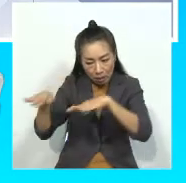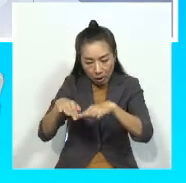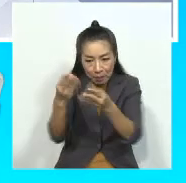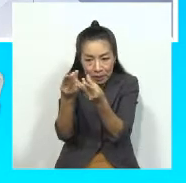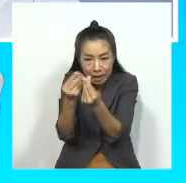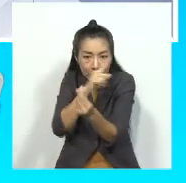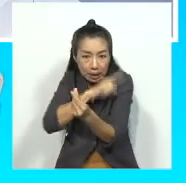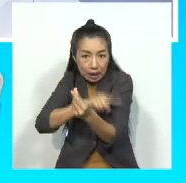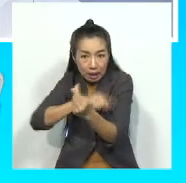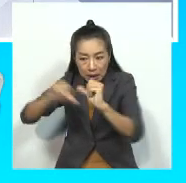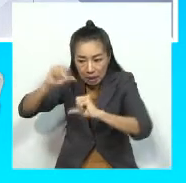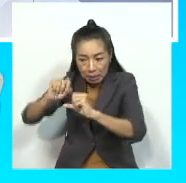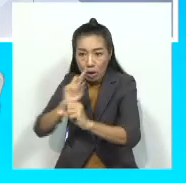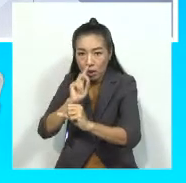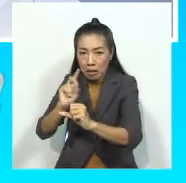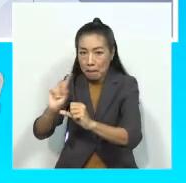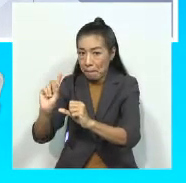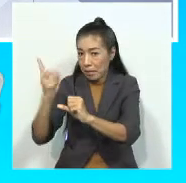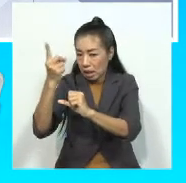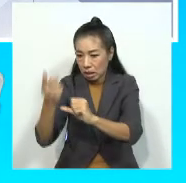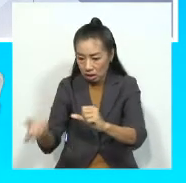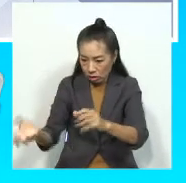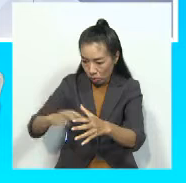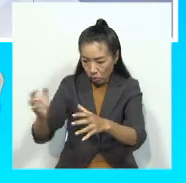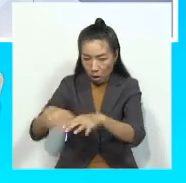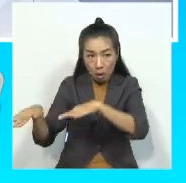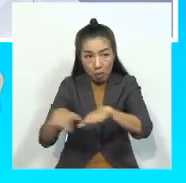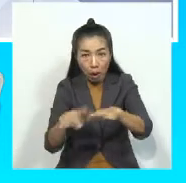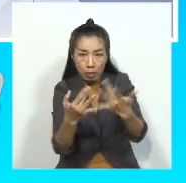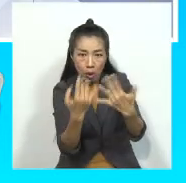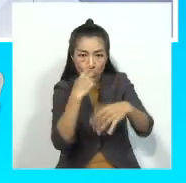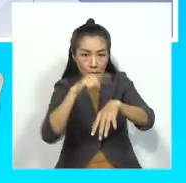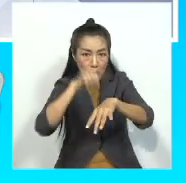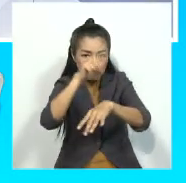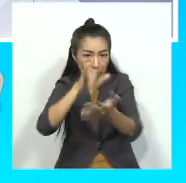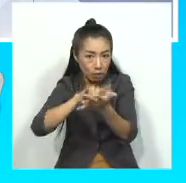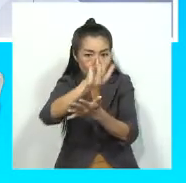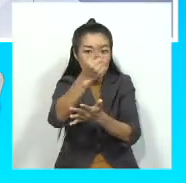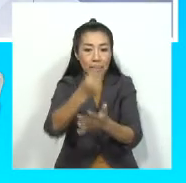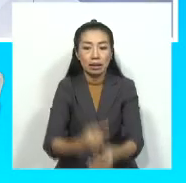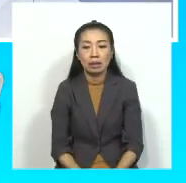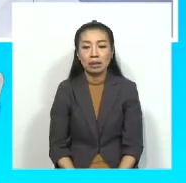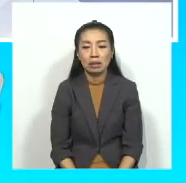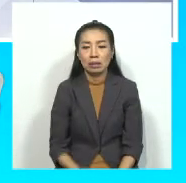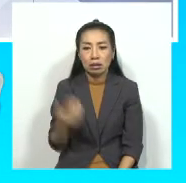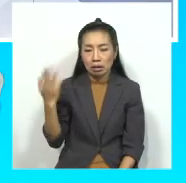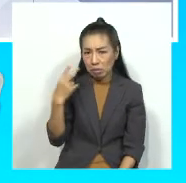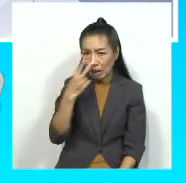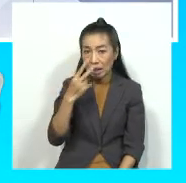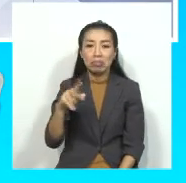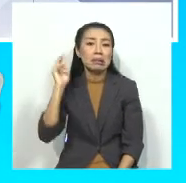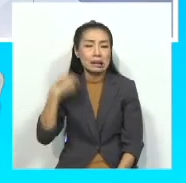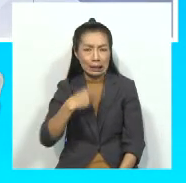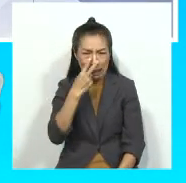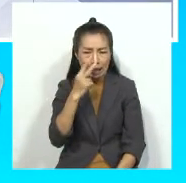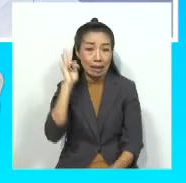ำหรับขั้นตอนที่สองที่จะขึ้นไปใช้ในเรื่องของการทำงานในช่วงต่อไปอะครับ แล้วเมื่อสักครู่นี้ที่อ่านจากข่าว